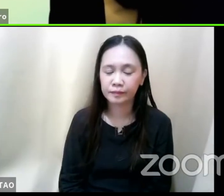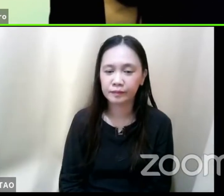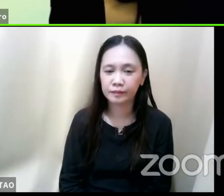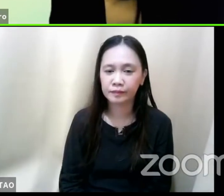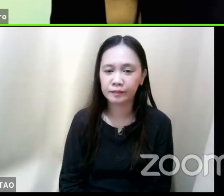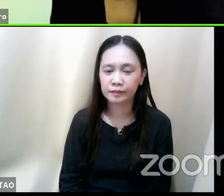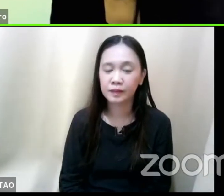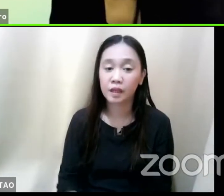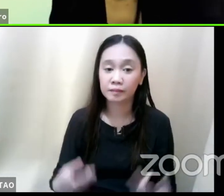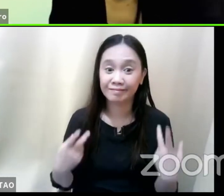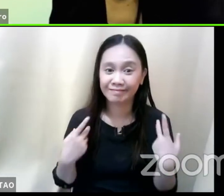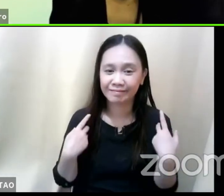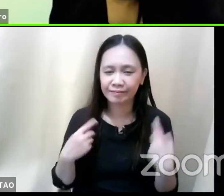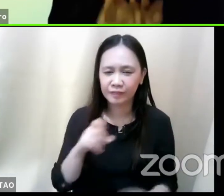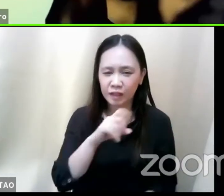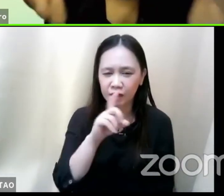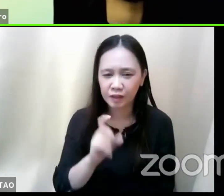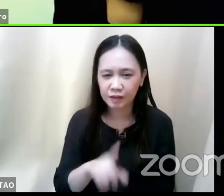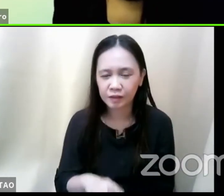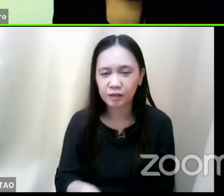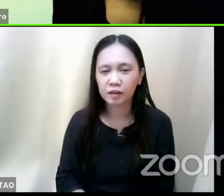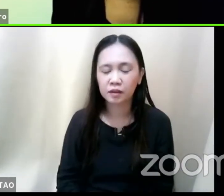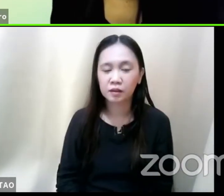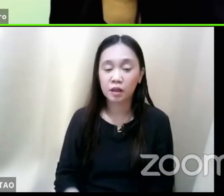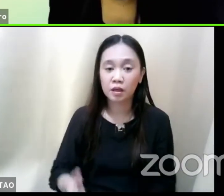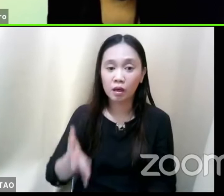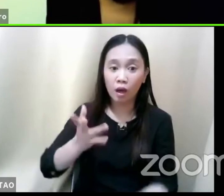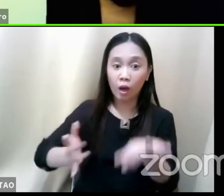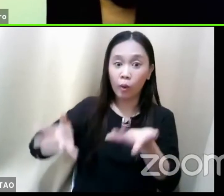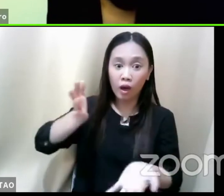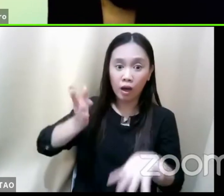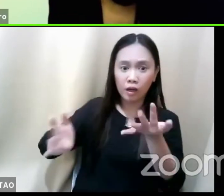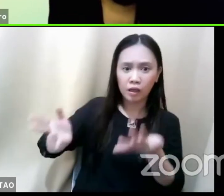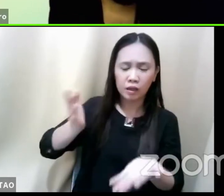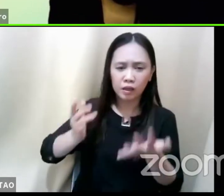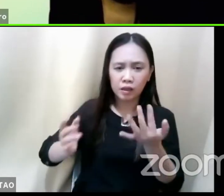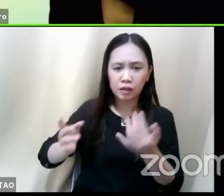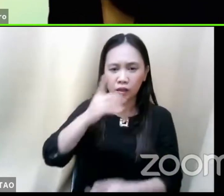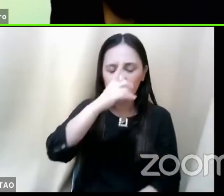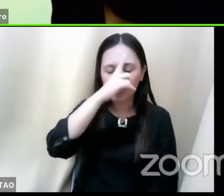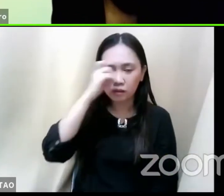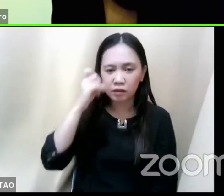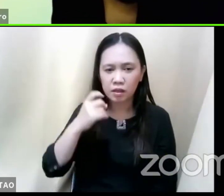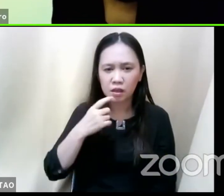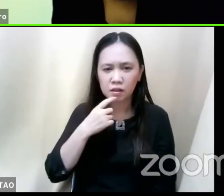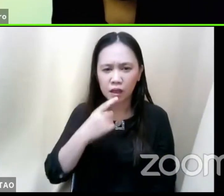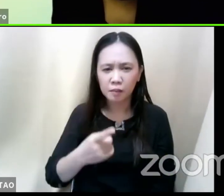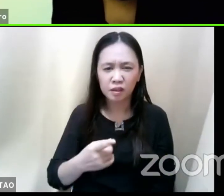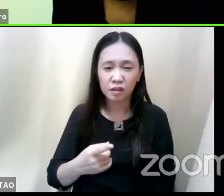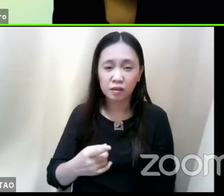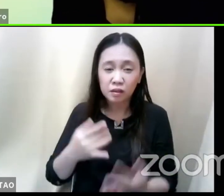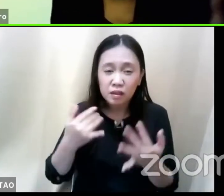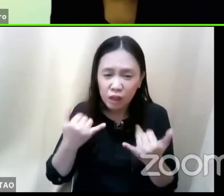Ito naman po, Teacher Mark, sa sunog naman po, kasi na-mention nga po ni Miss Nuki na very rampant ngayon